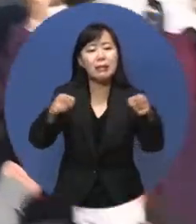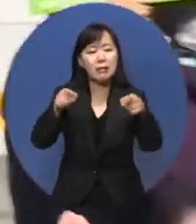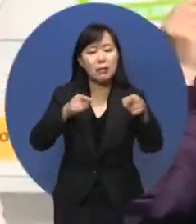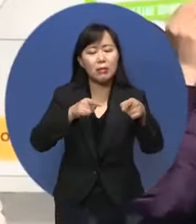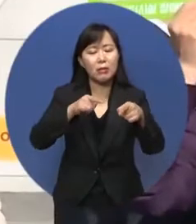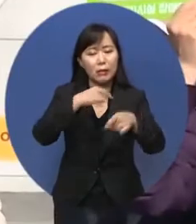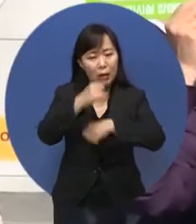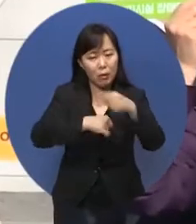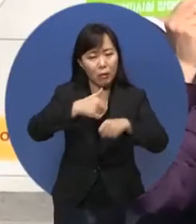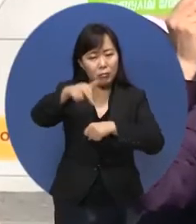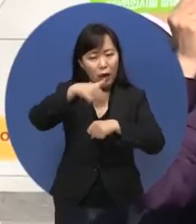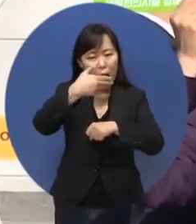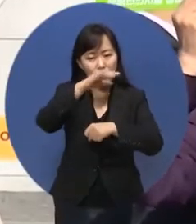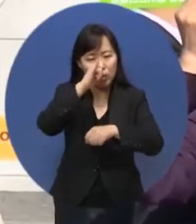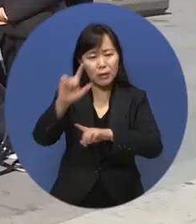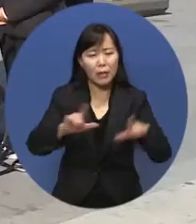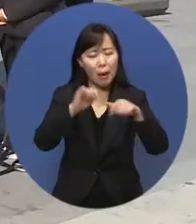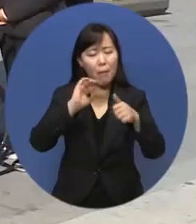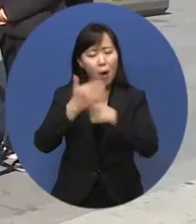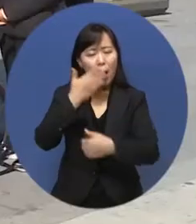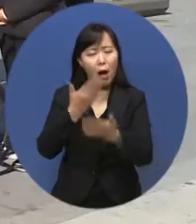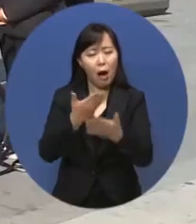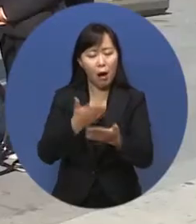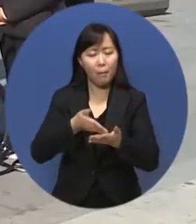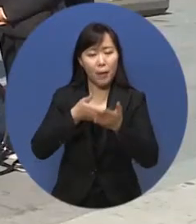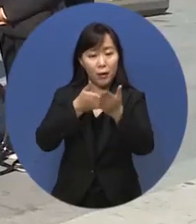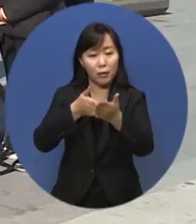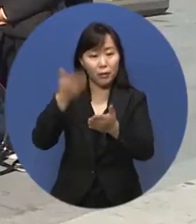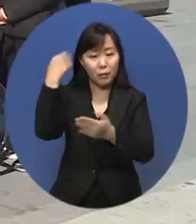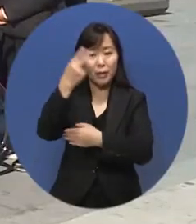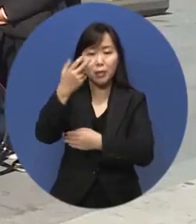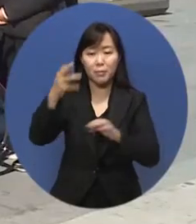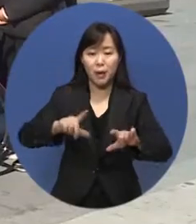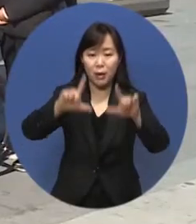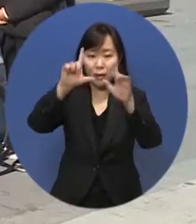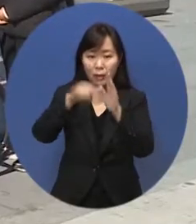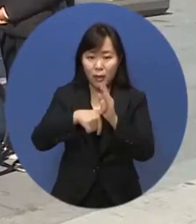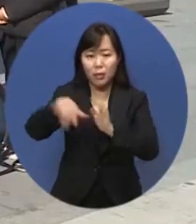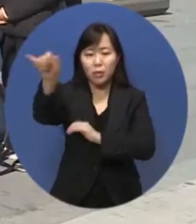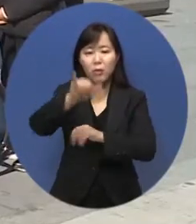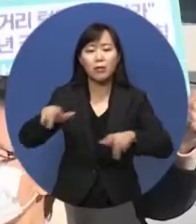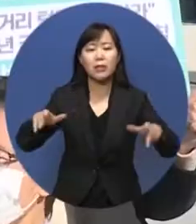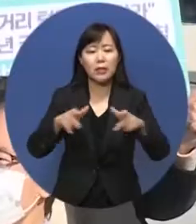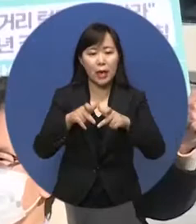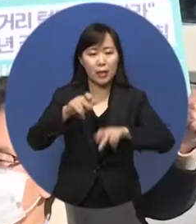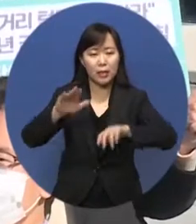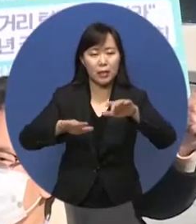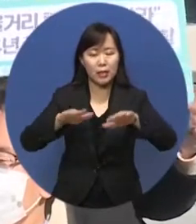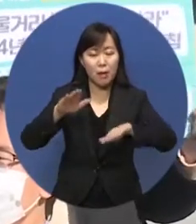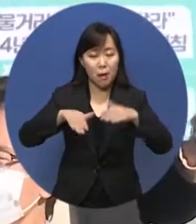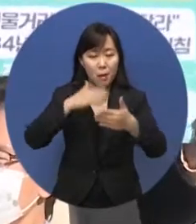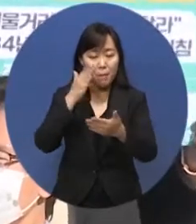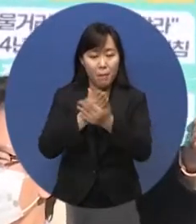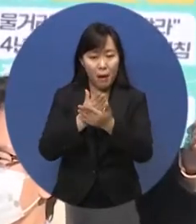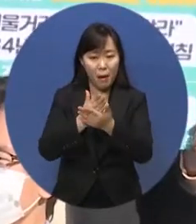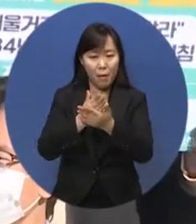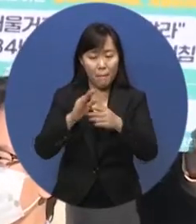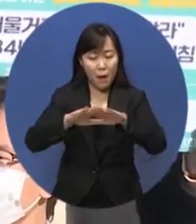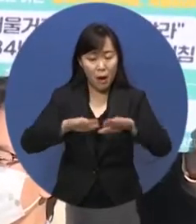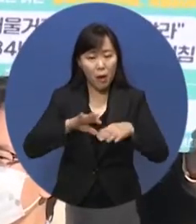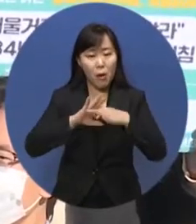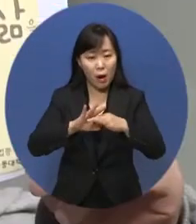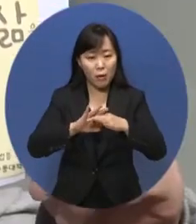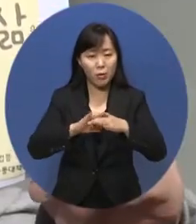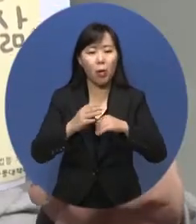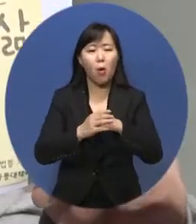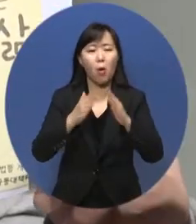보장하라고 촉구하고 나섰습니다. 지난 2018년 전국 장애인 차별철폐연대 등 장애계 단체들과 공익소송